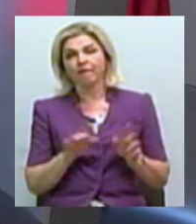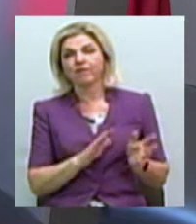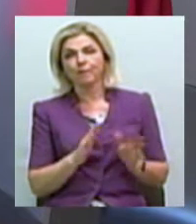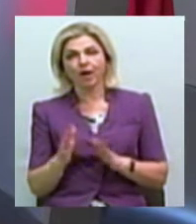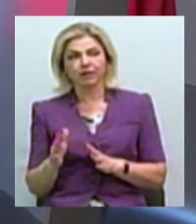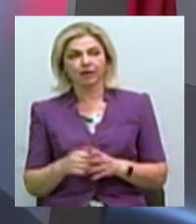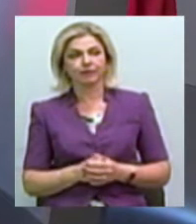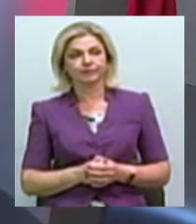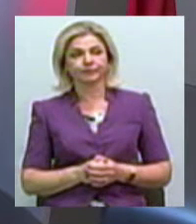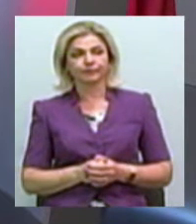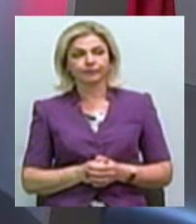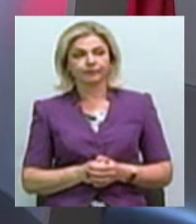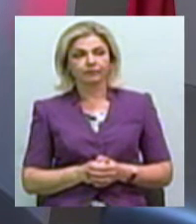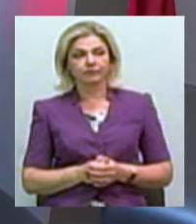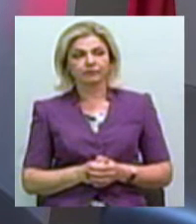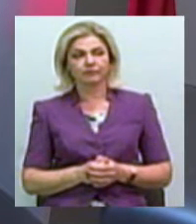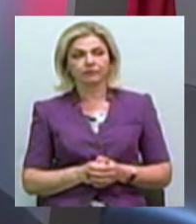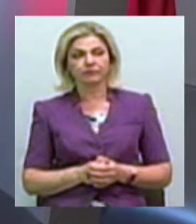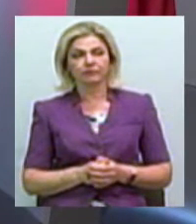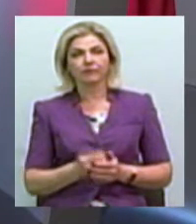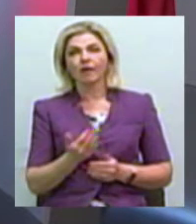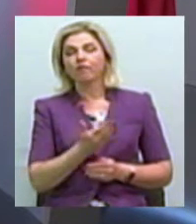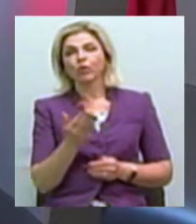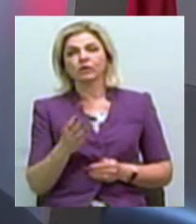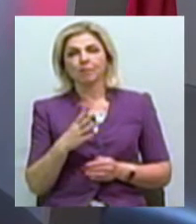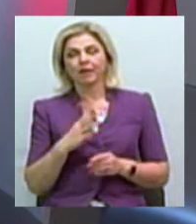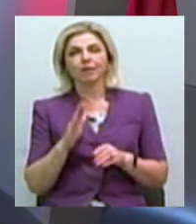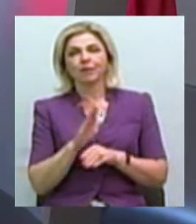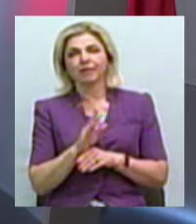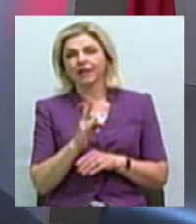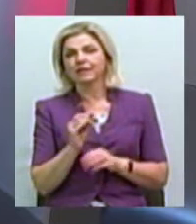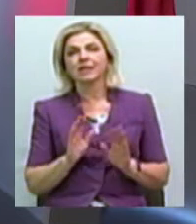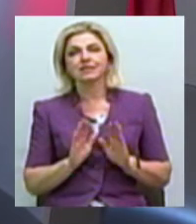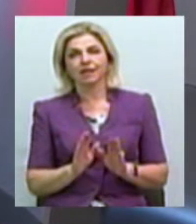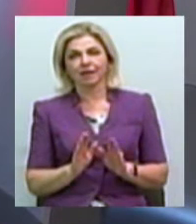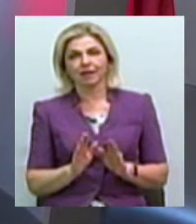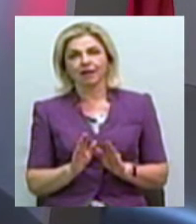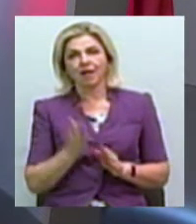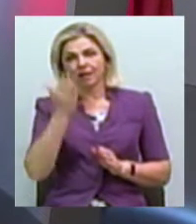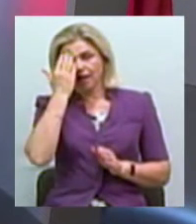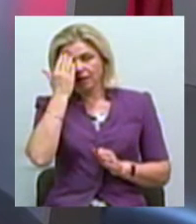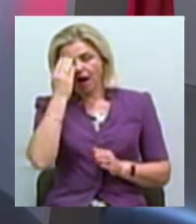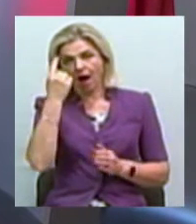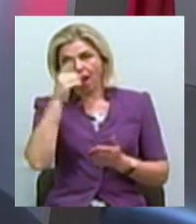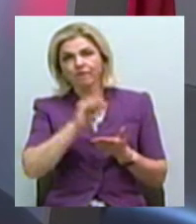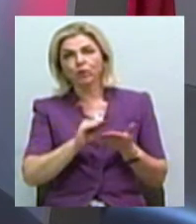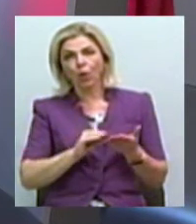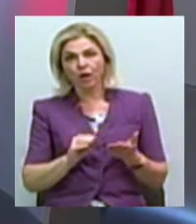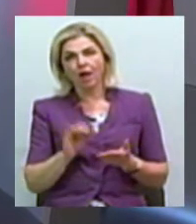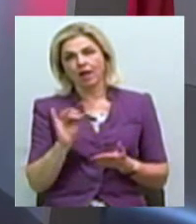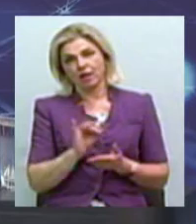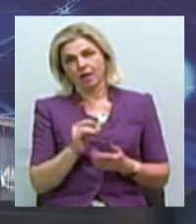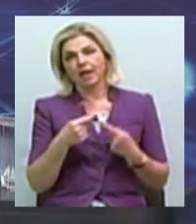випадках вони були продиктовані не стільки, скажімо, талантом автора, а ще